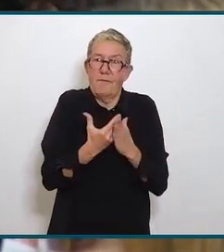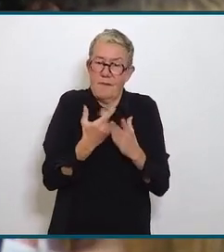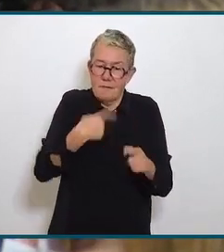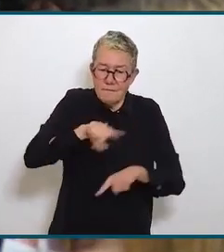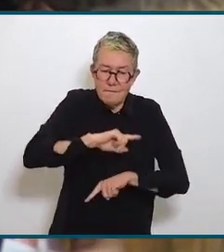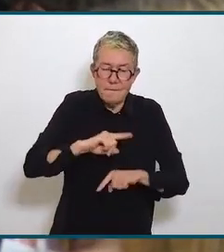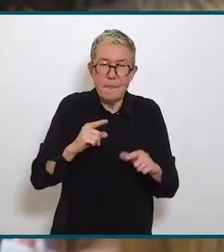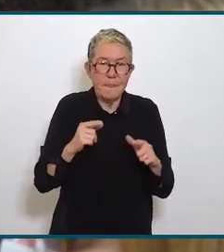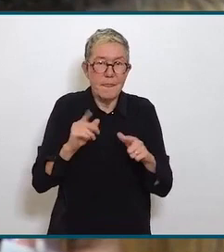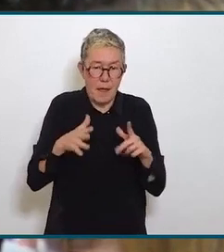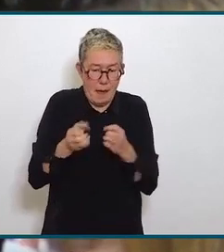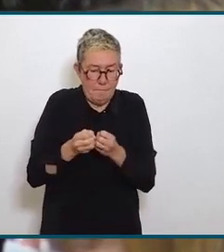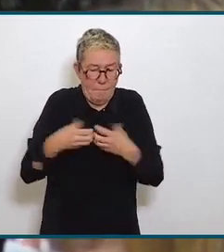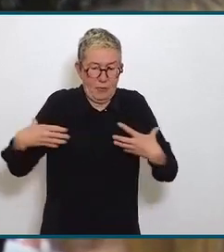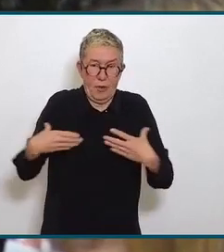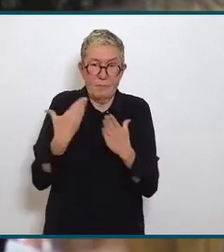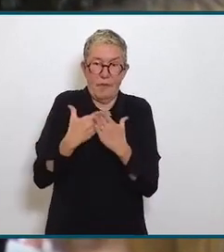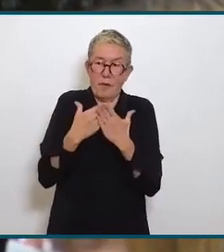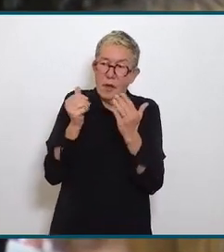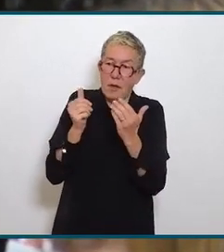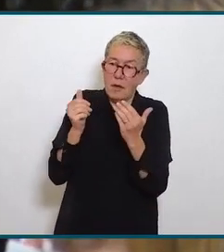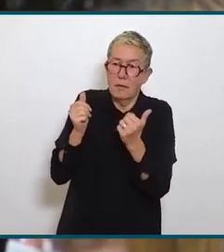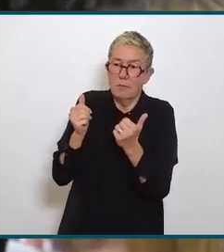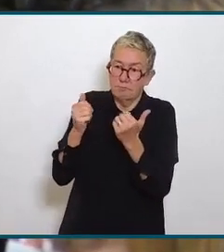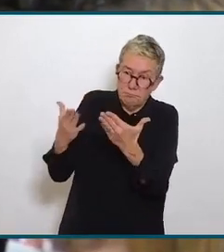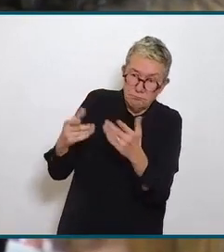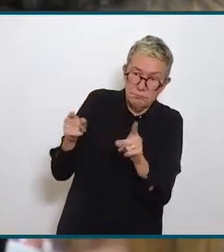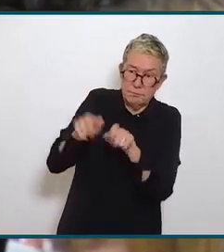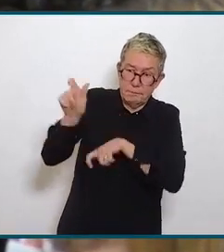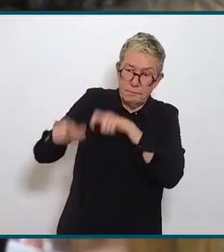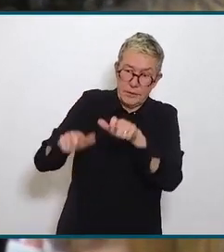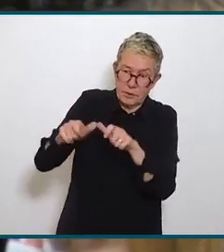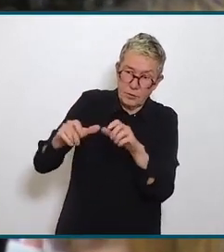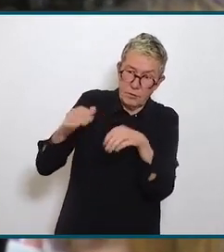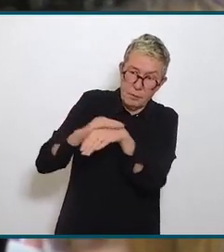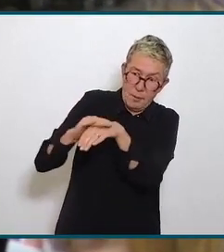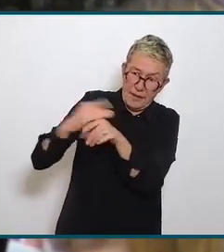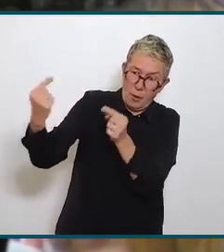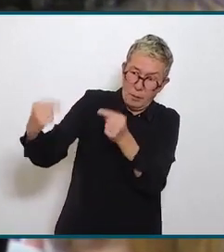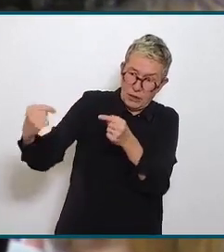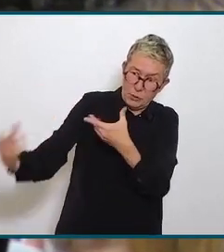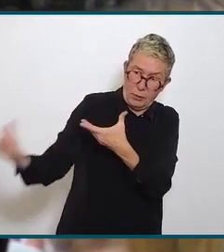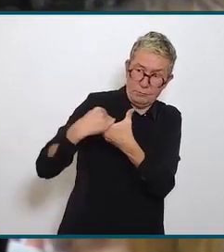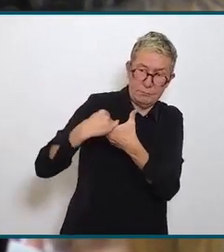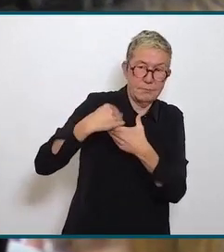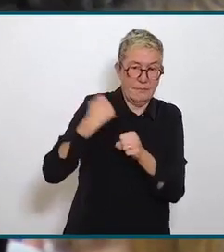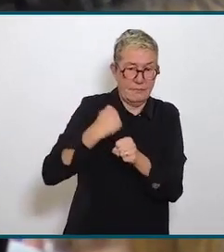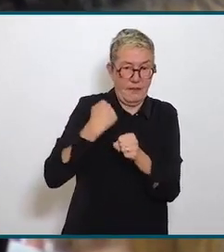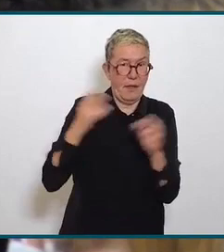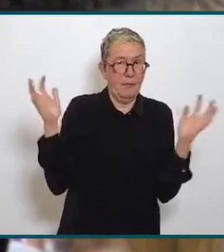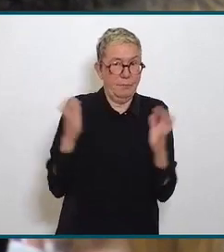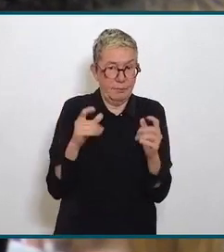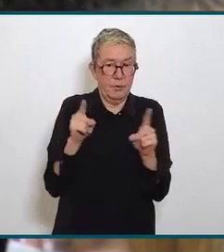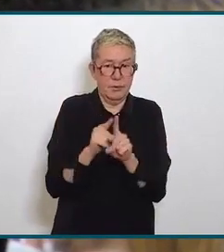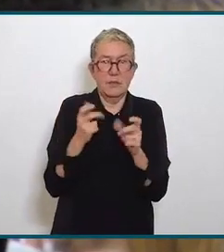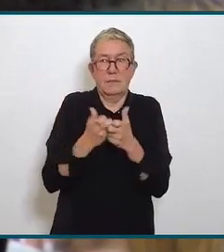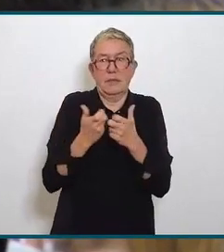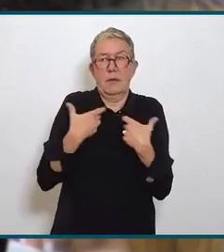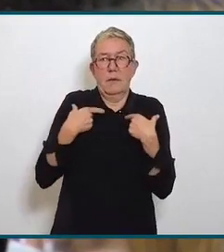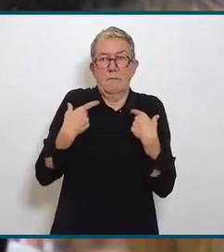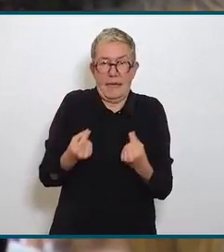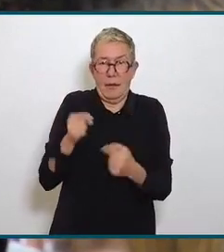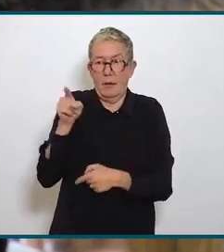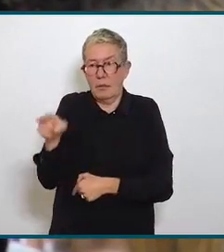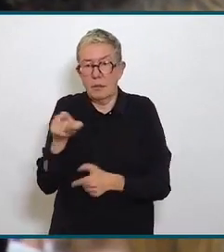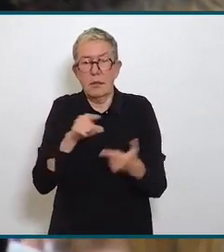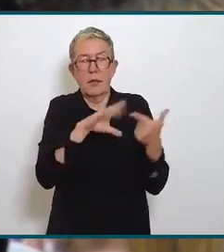notre majorité, j'ai proposé à Monsieur le maire d'intégrer des représentants de nos oppositions à ce travail. C'est pourquoi Madame Malgorn et Monsieur Coatanea